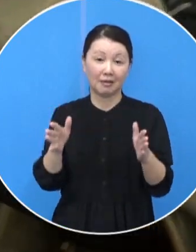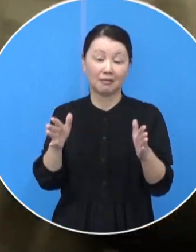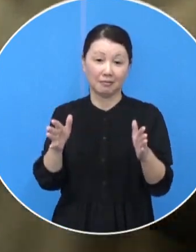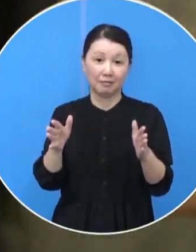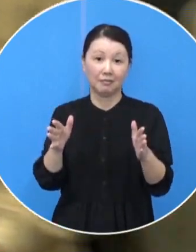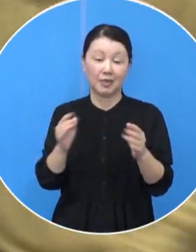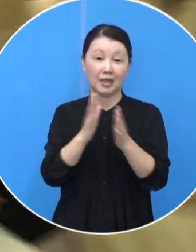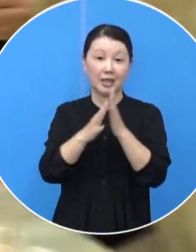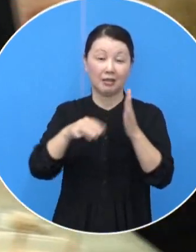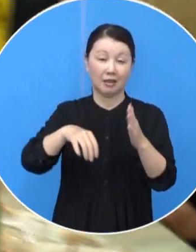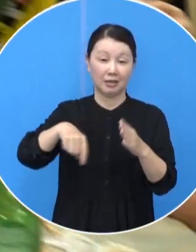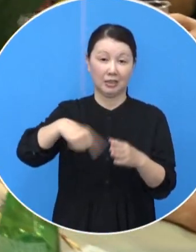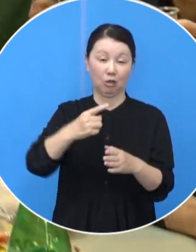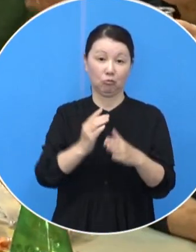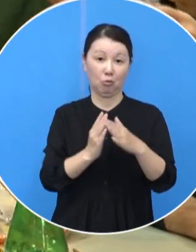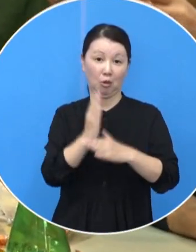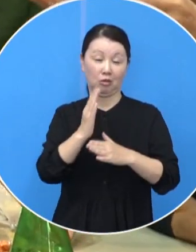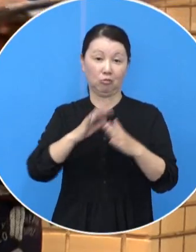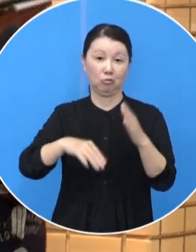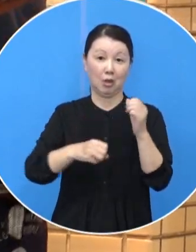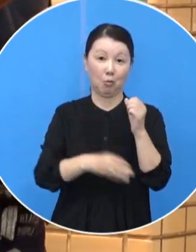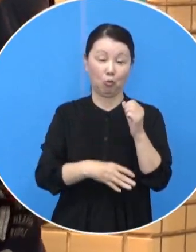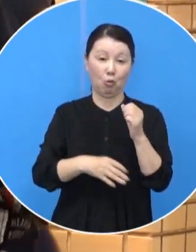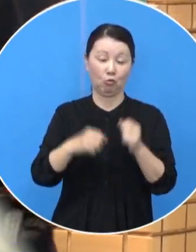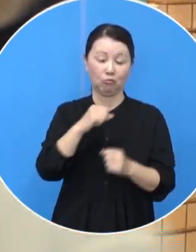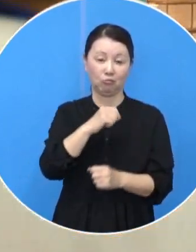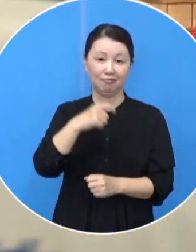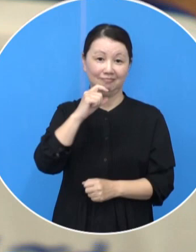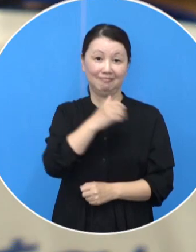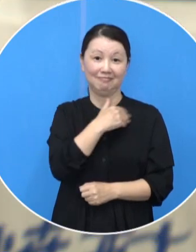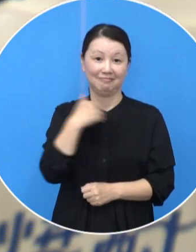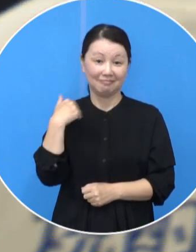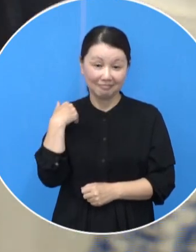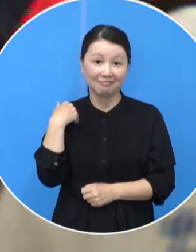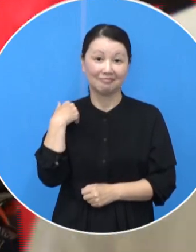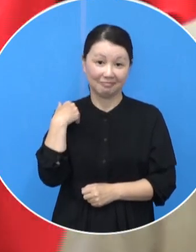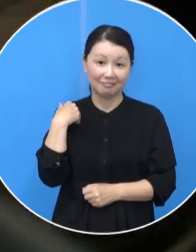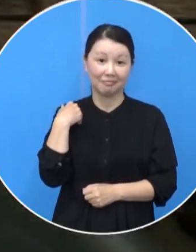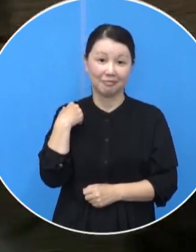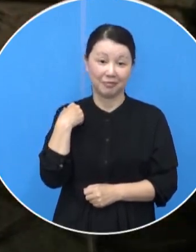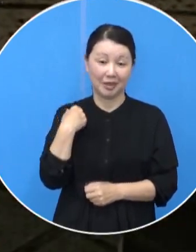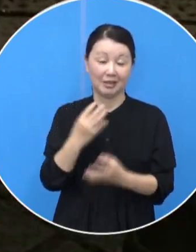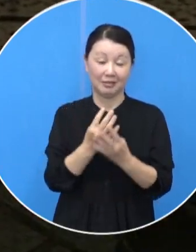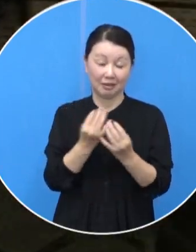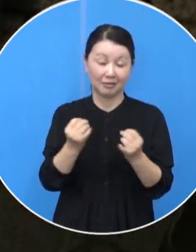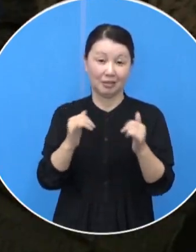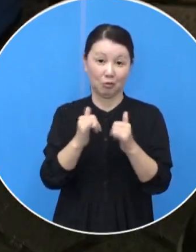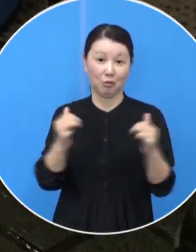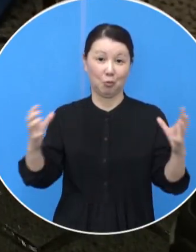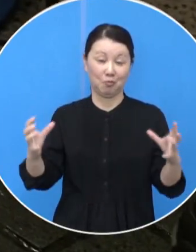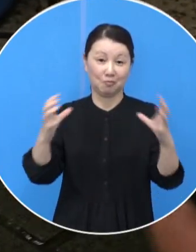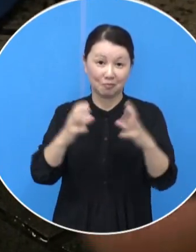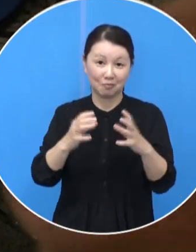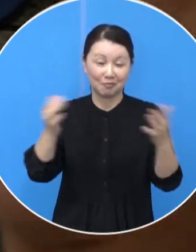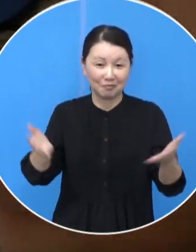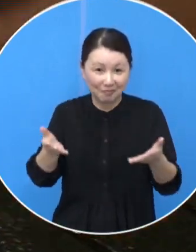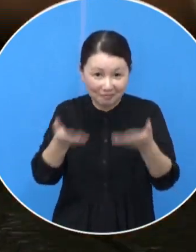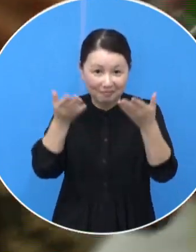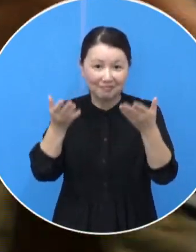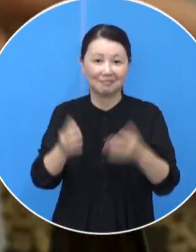日間、県内の100を超える蔵元の焼酎を堪能できるとあって、多くの来場者でにぎわっていました